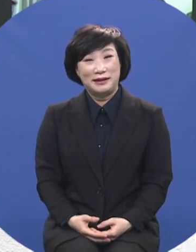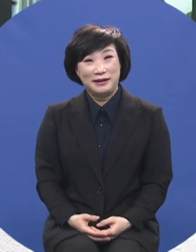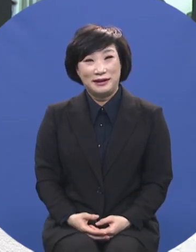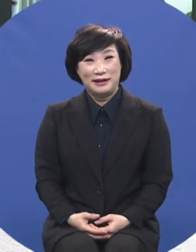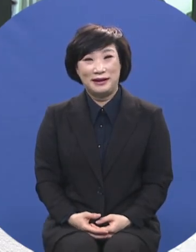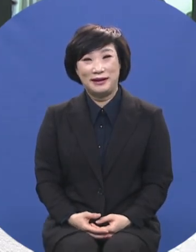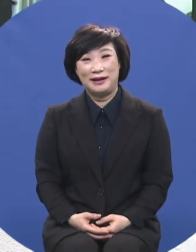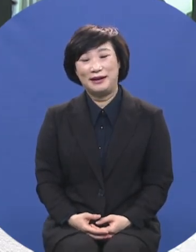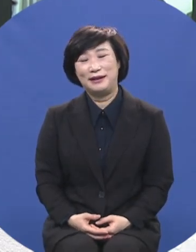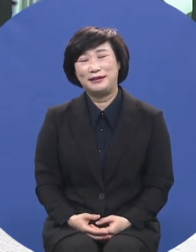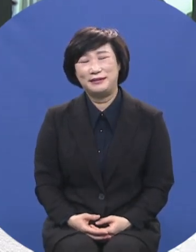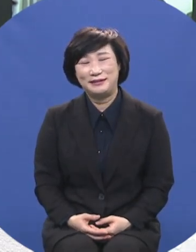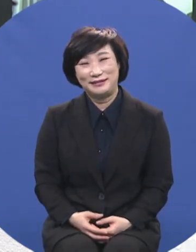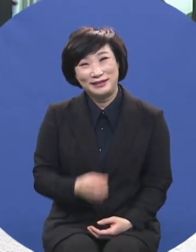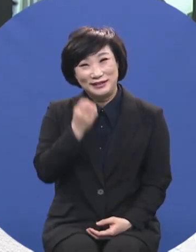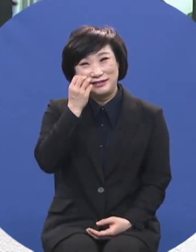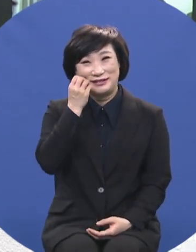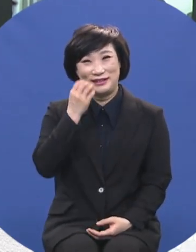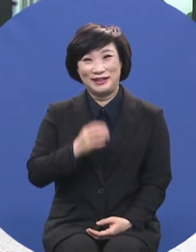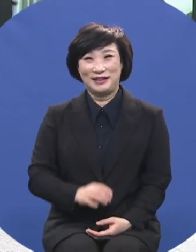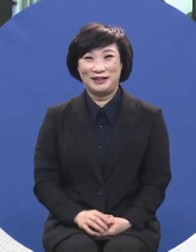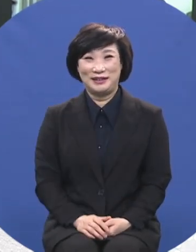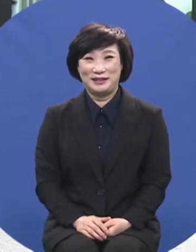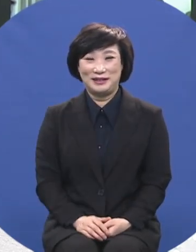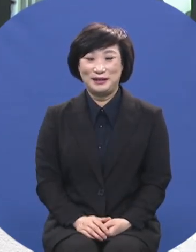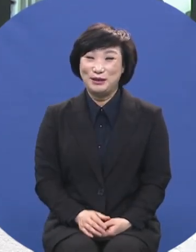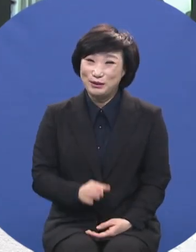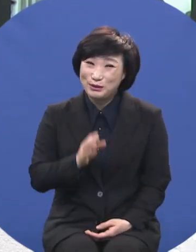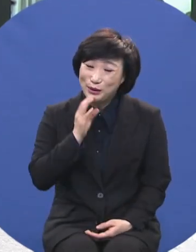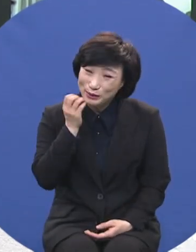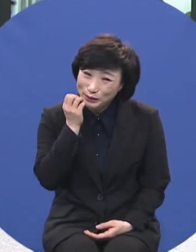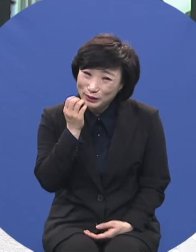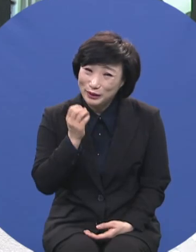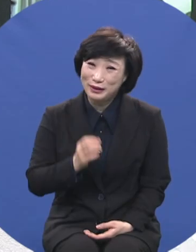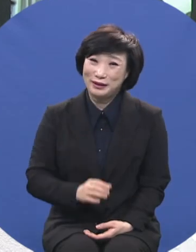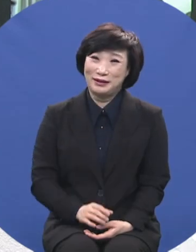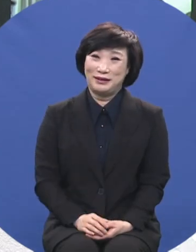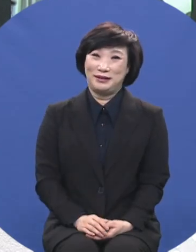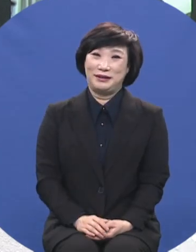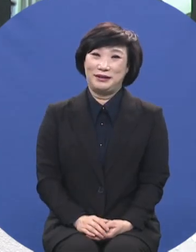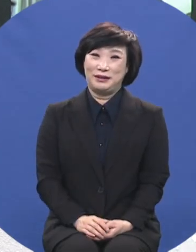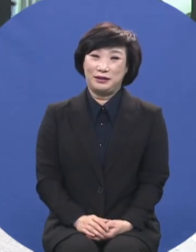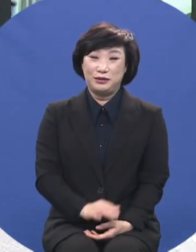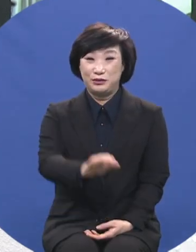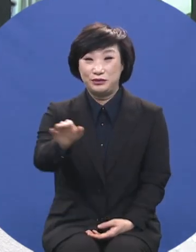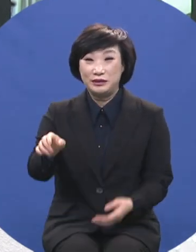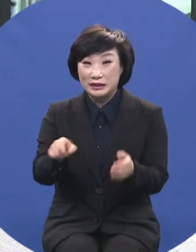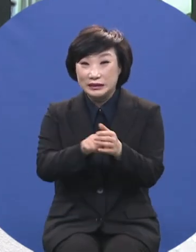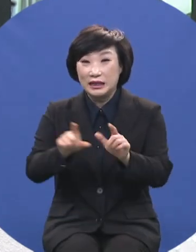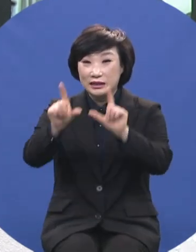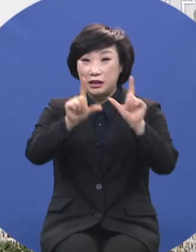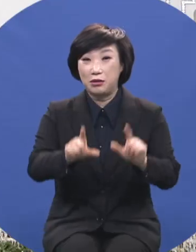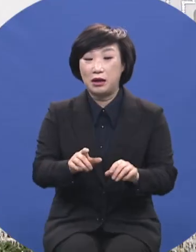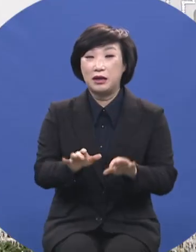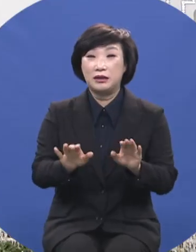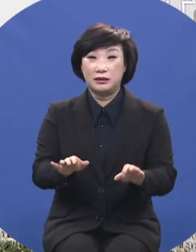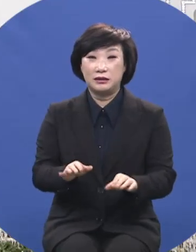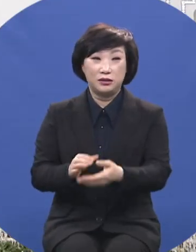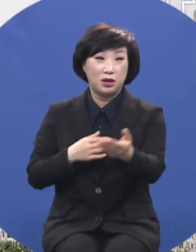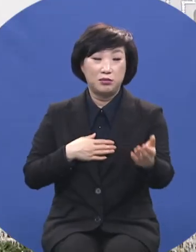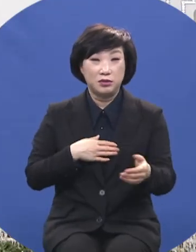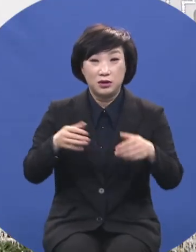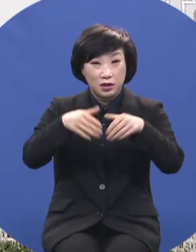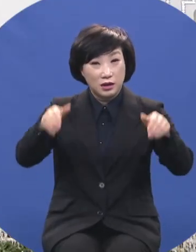참 신기한 일입니다. 신기한 일입니다. 우린 신앙생활을 사무적으로 하는 게